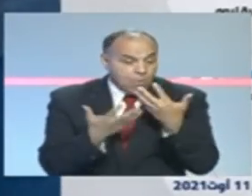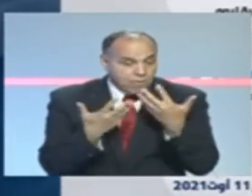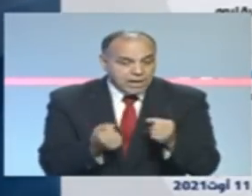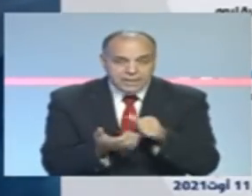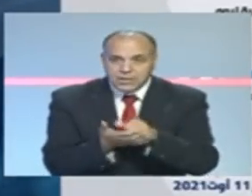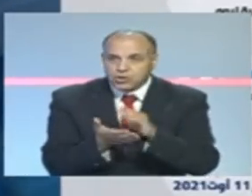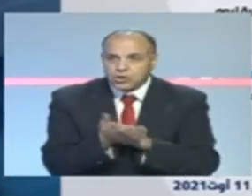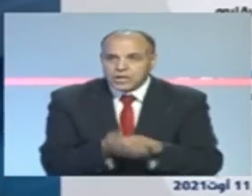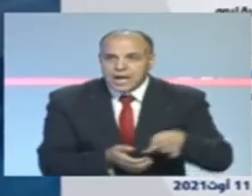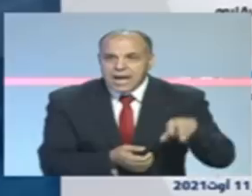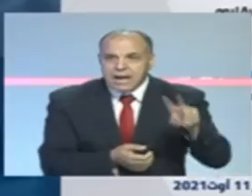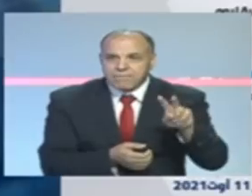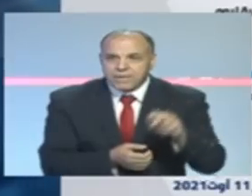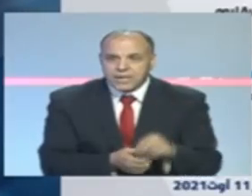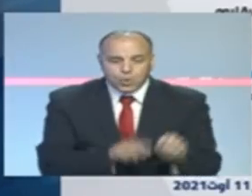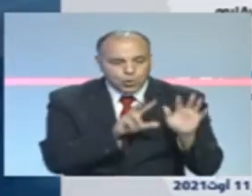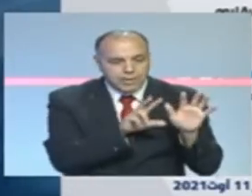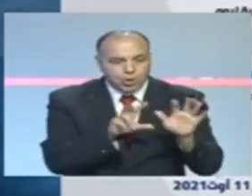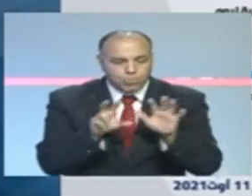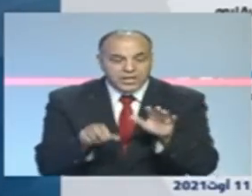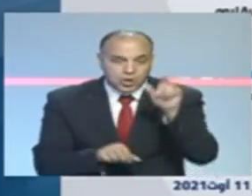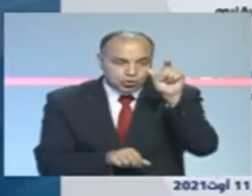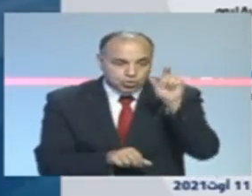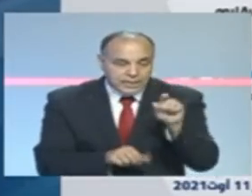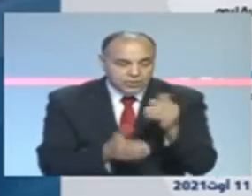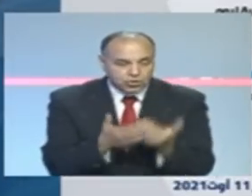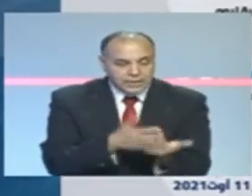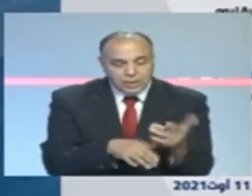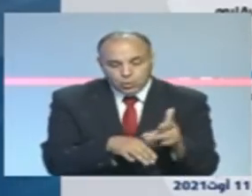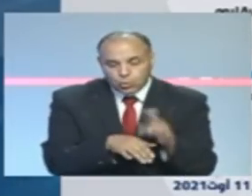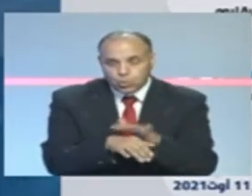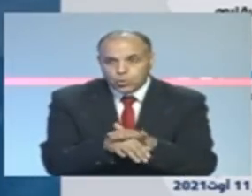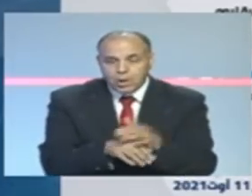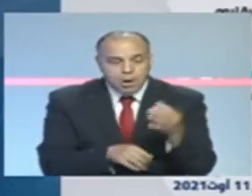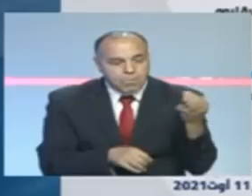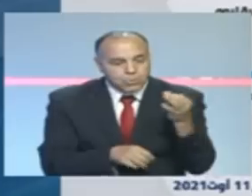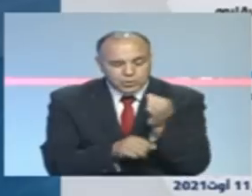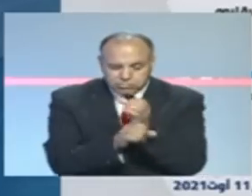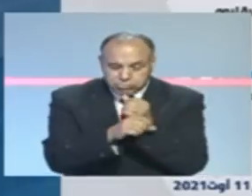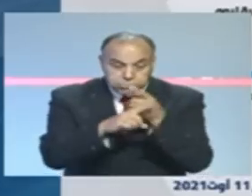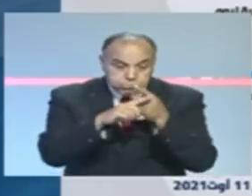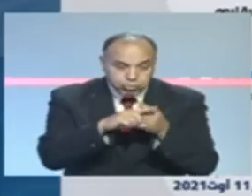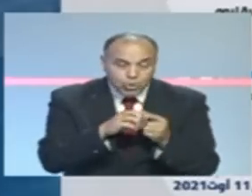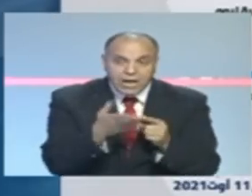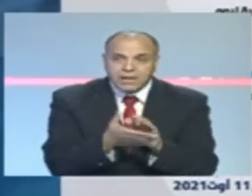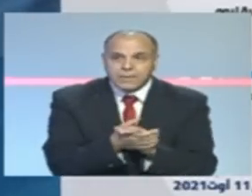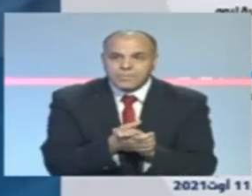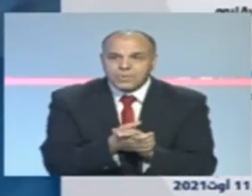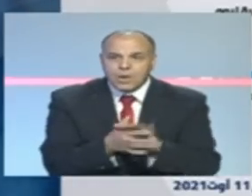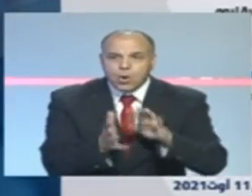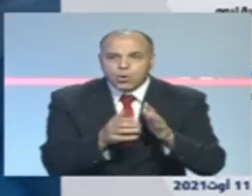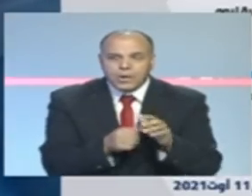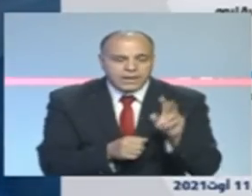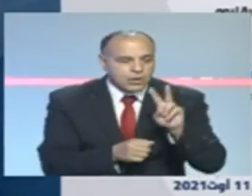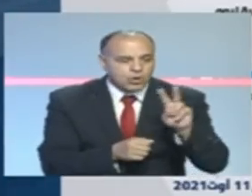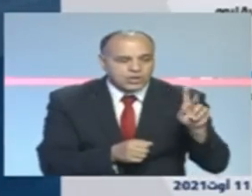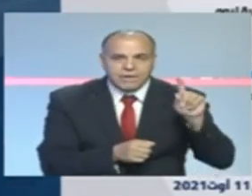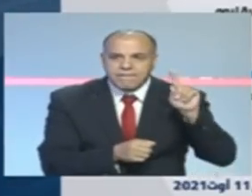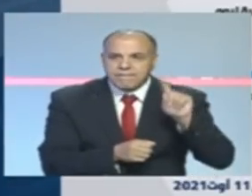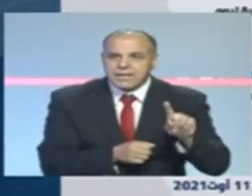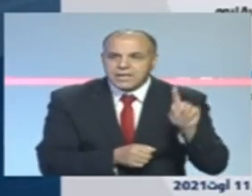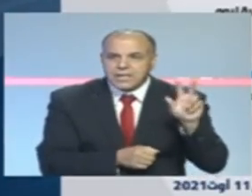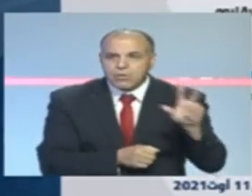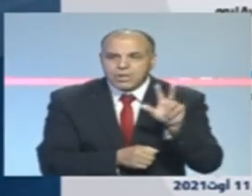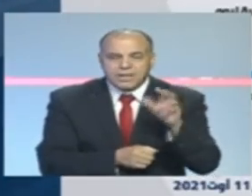تسجيل الفين وثمان وثمانين حاله جديده بنسبه تحاليل ايجابيه تبلغ اثنين وعشرين فاصل